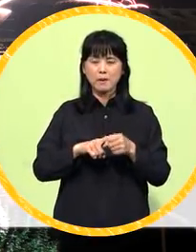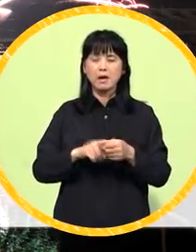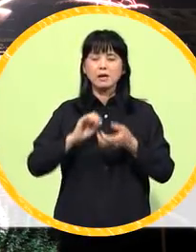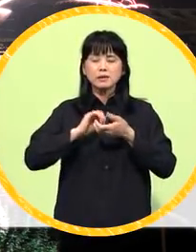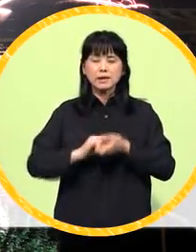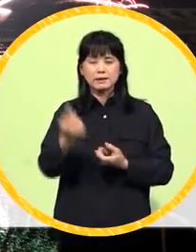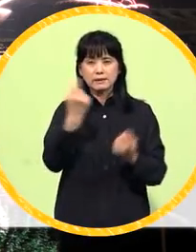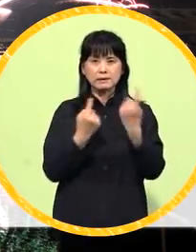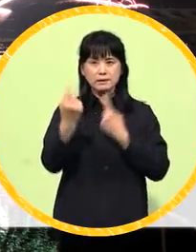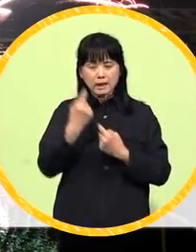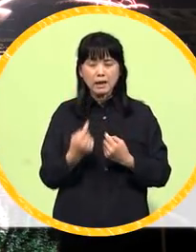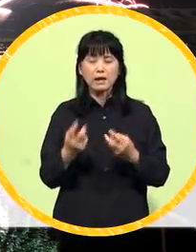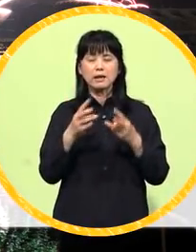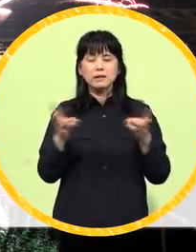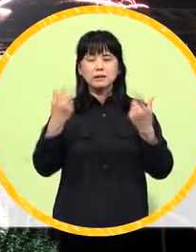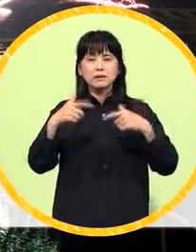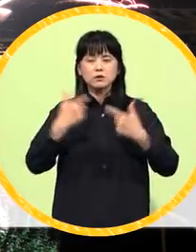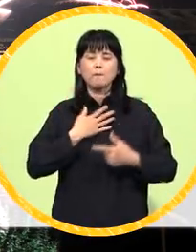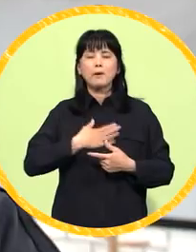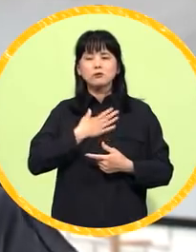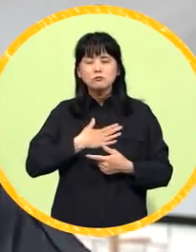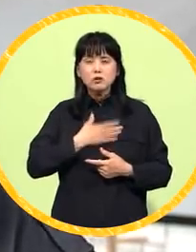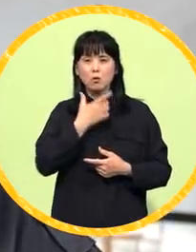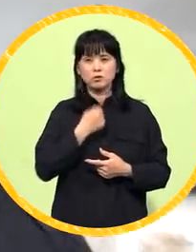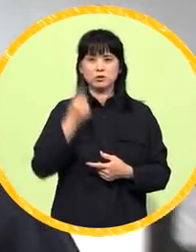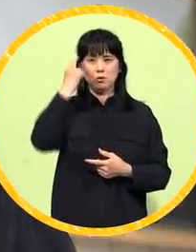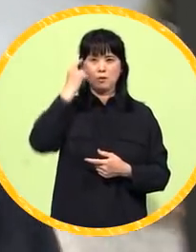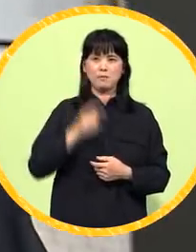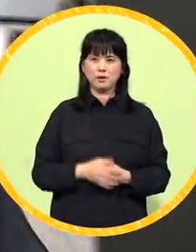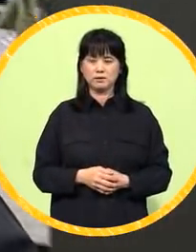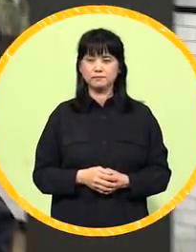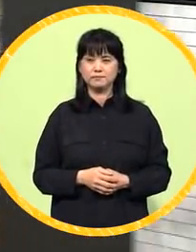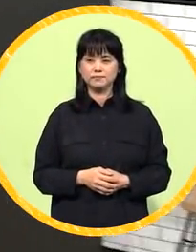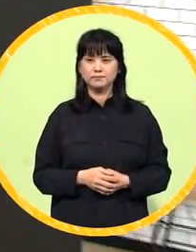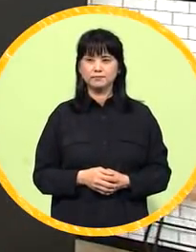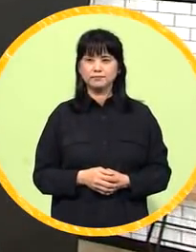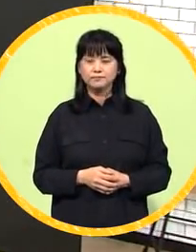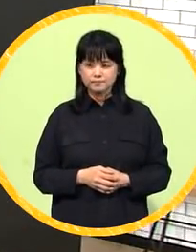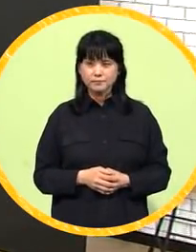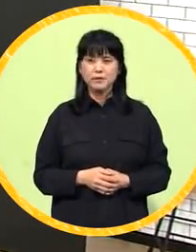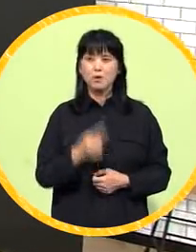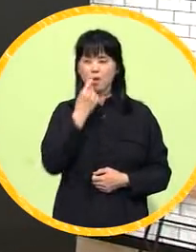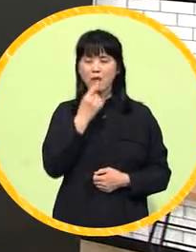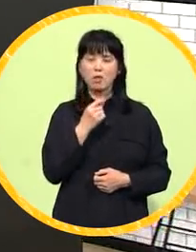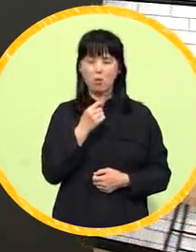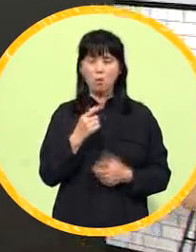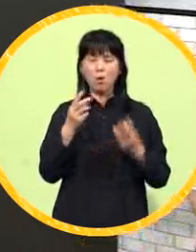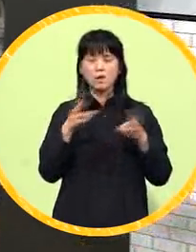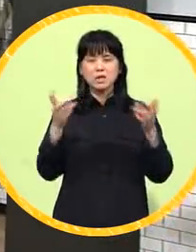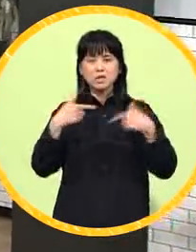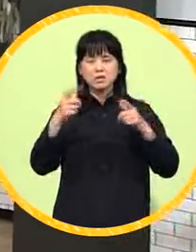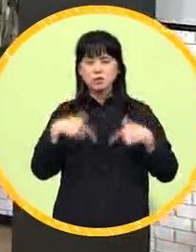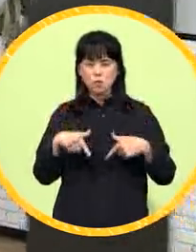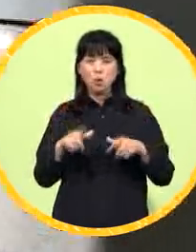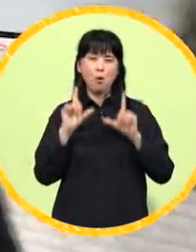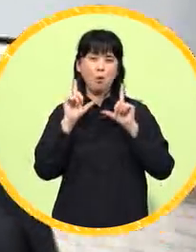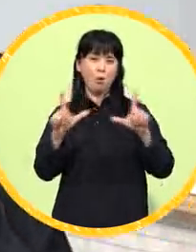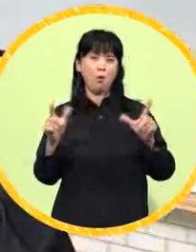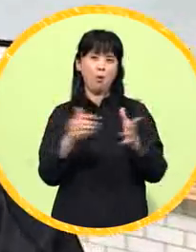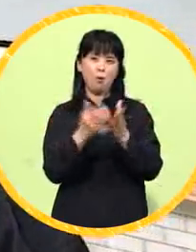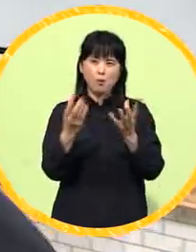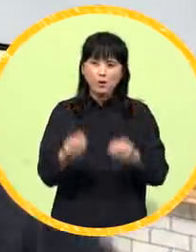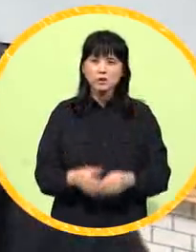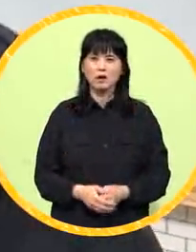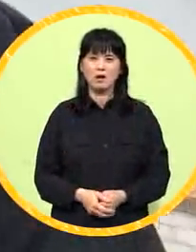足を運んで非日常を満喫してはいかがでしょうか本当よね俺の非日常コーナーでございます